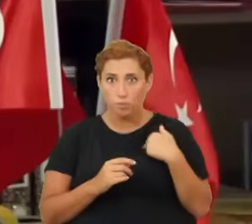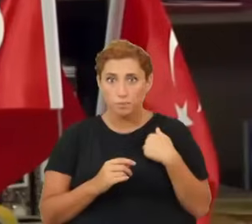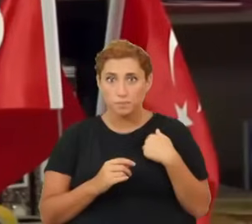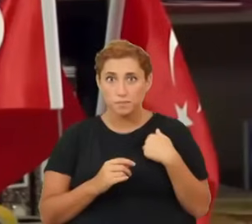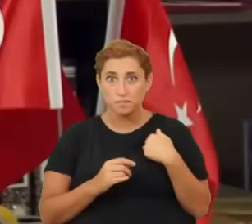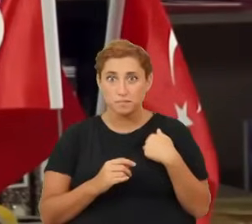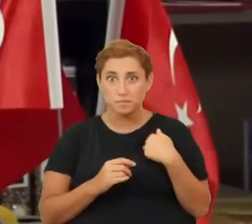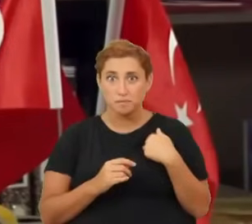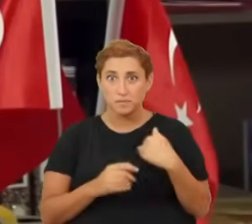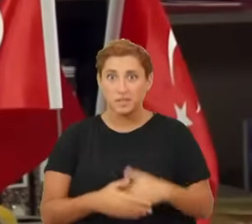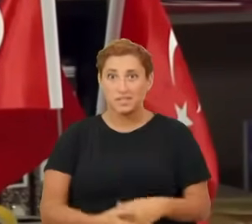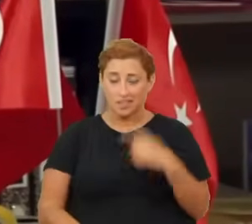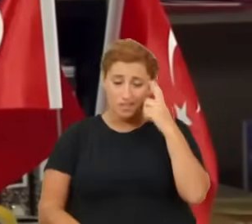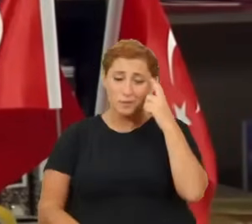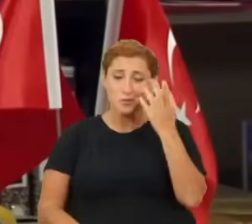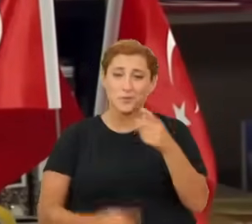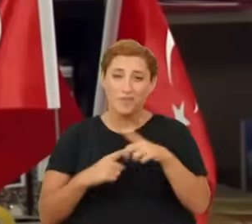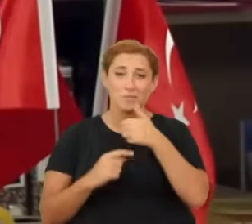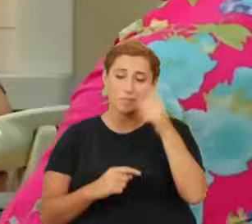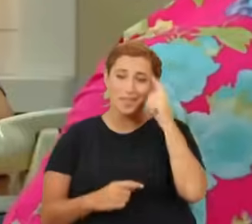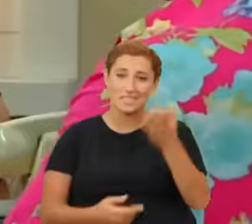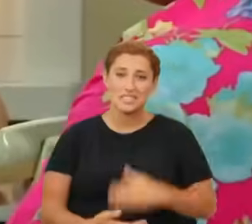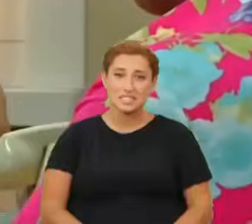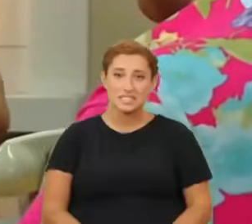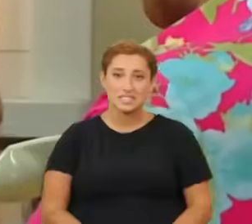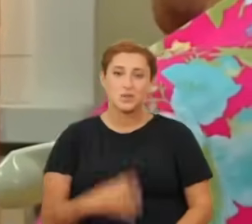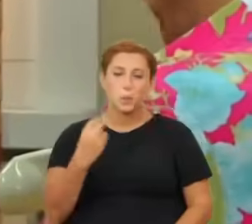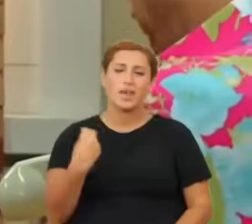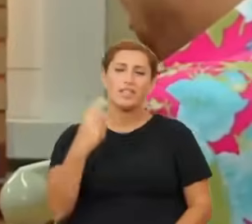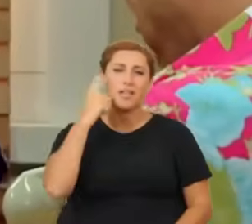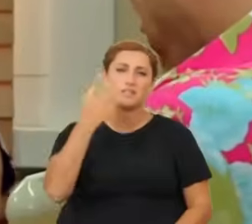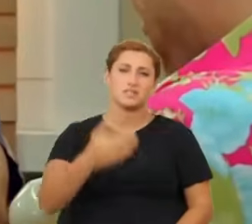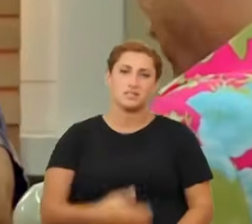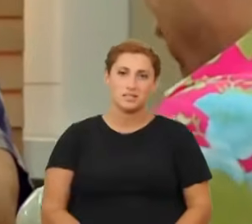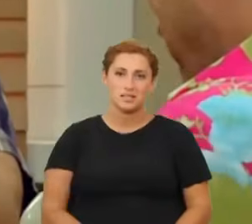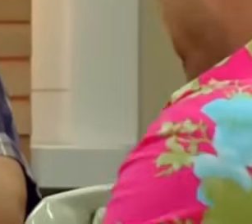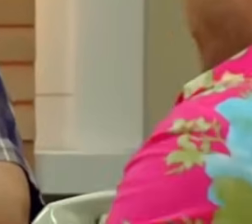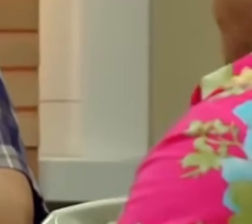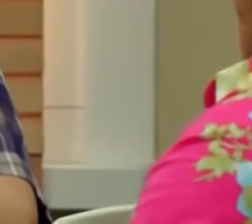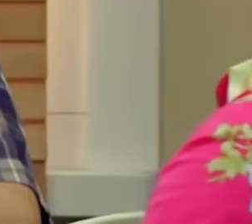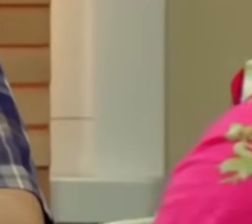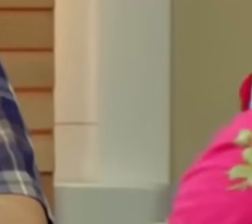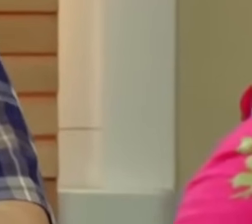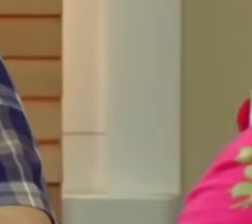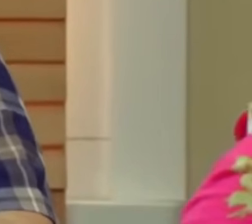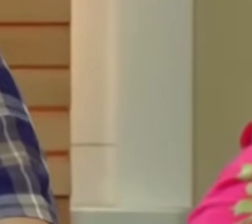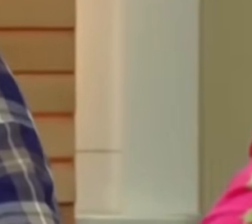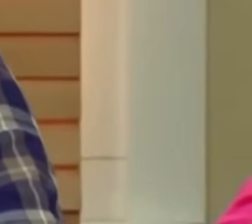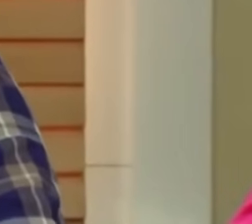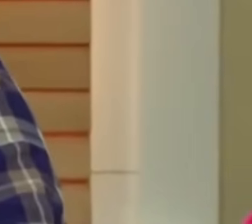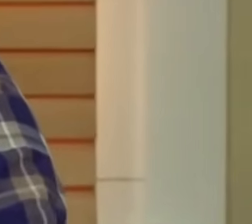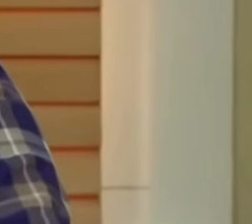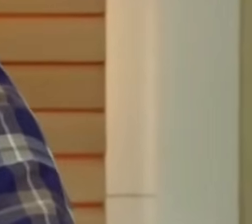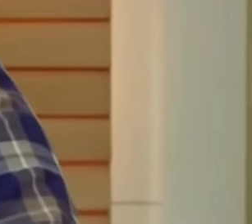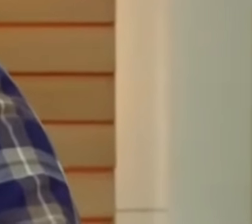İyi tanırsınız Fehmi baba, tanırsınız. Çok iyi tanırsınız. Fehmi bir müddet düşünüp tamam ben anladım